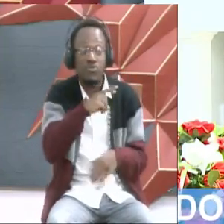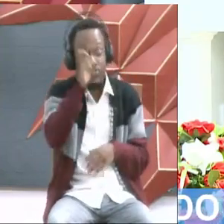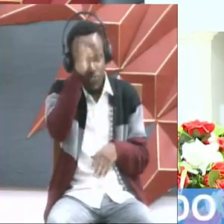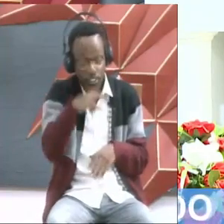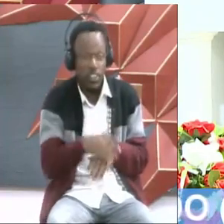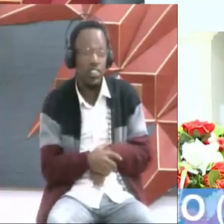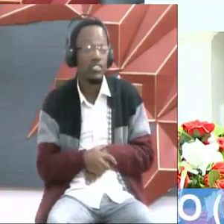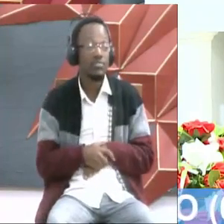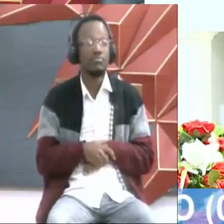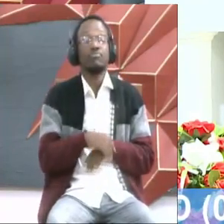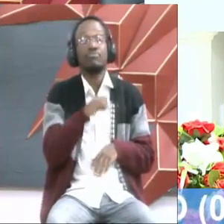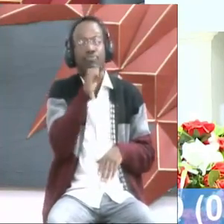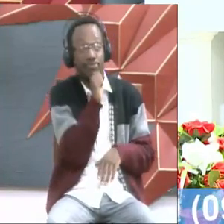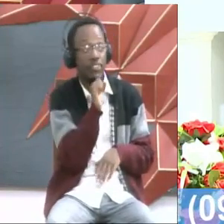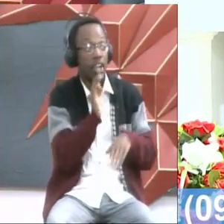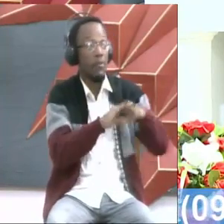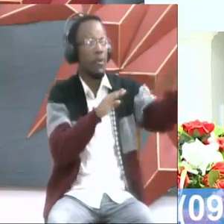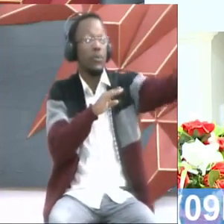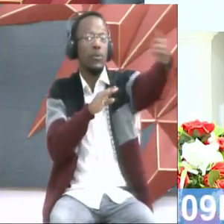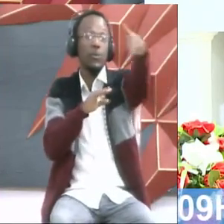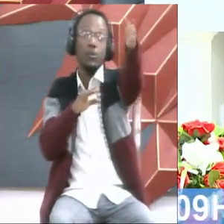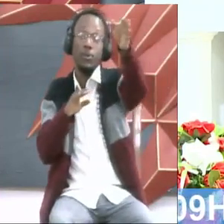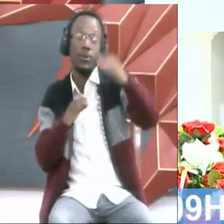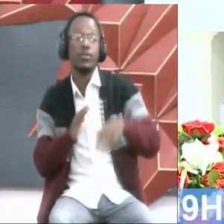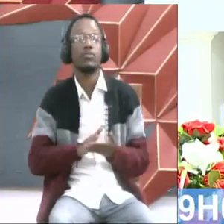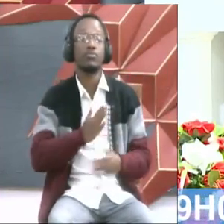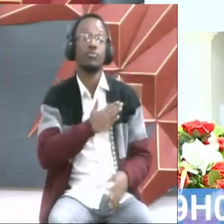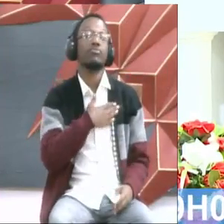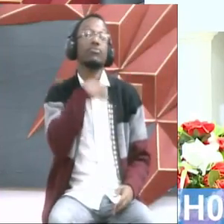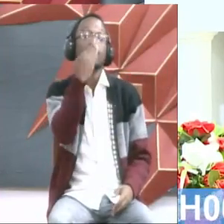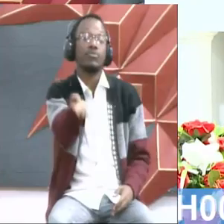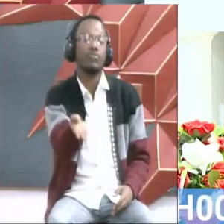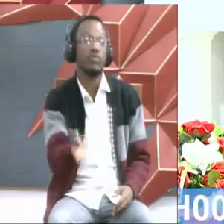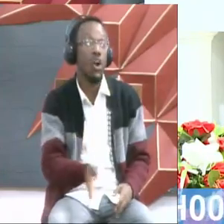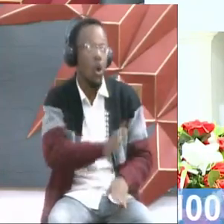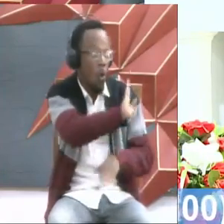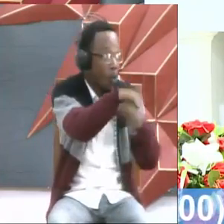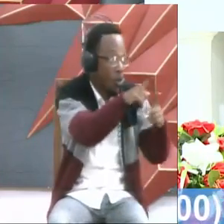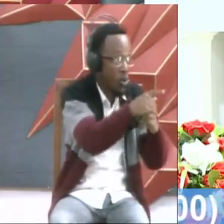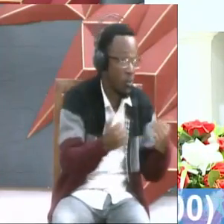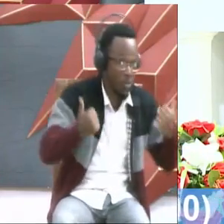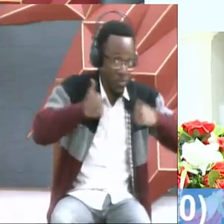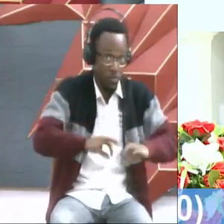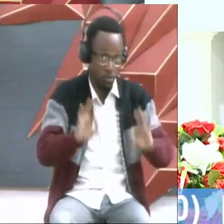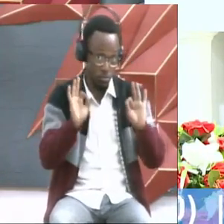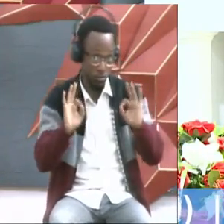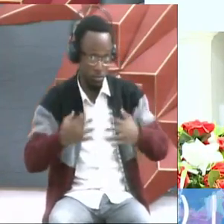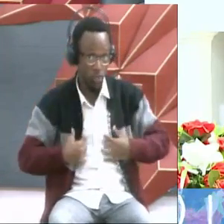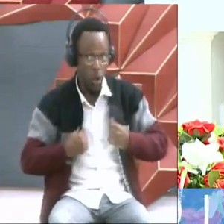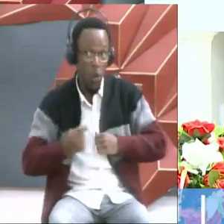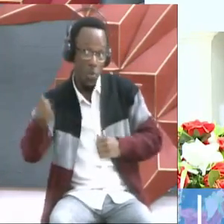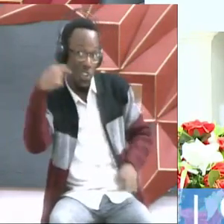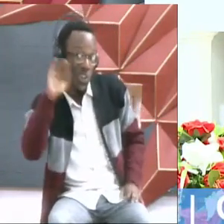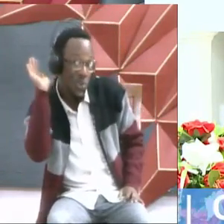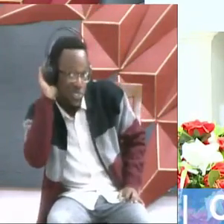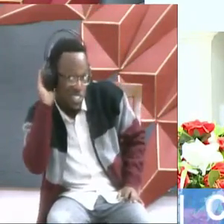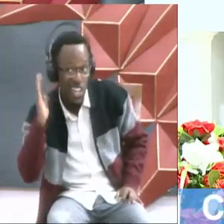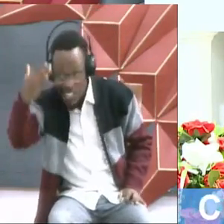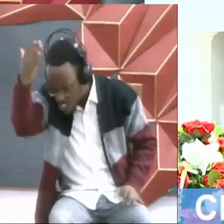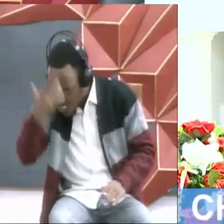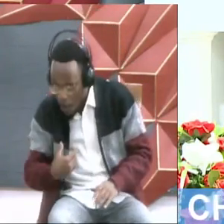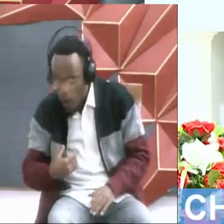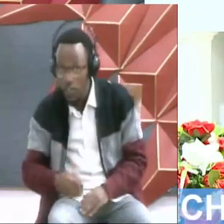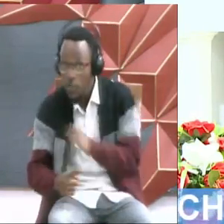hanyuma mweho mumbabarire kubona mwese mwambaye neza mwambariye kuza kumviriza uwibye